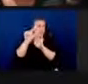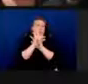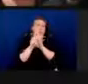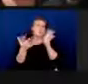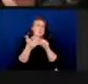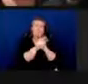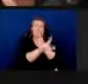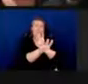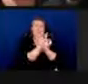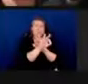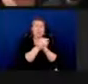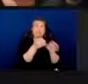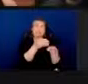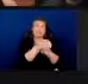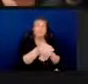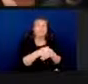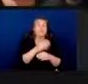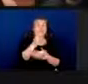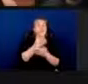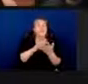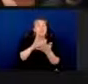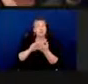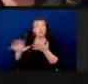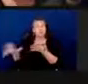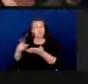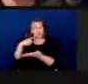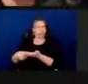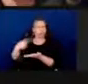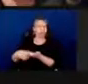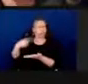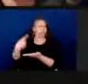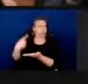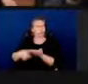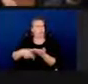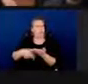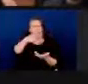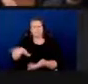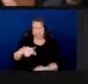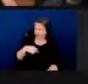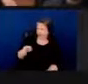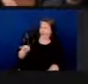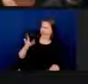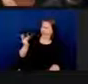للفصل السابع والثامن بعض من الطلبة كانوا طبعا